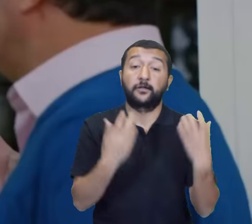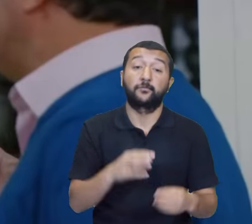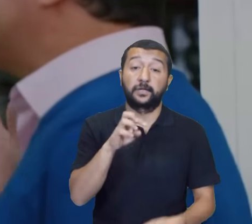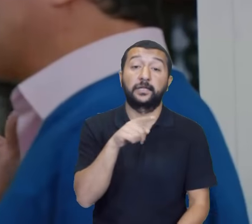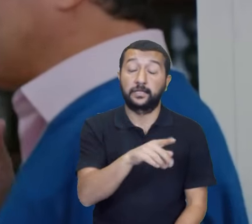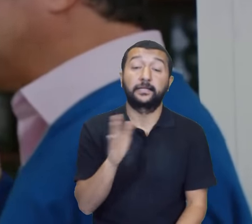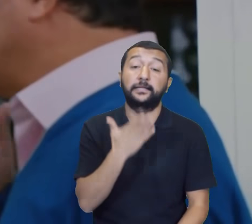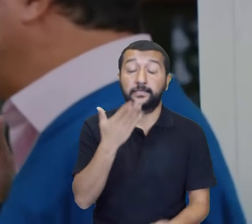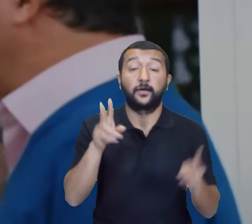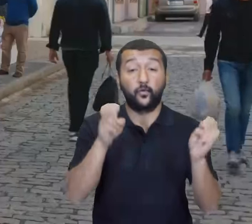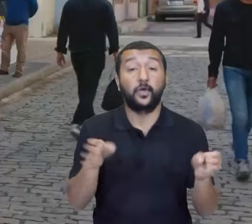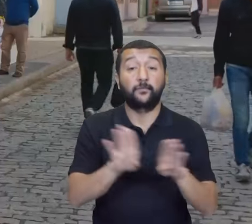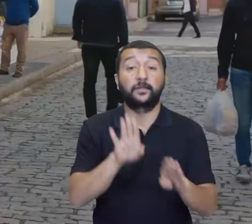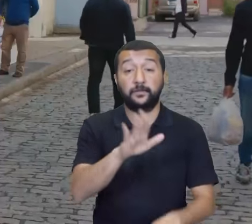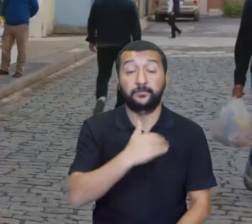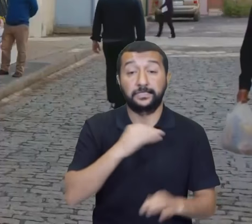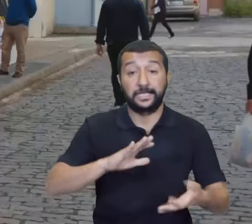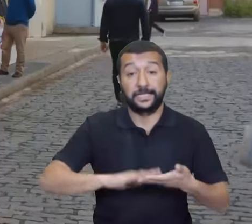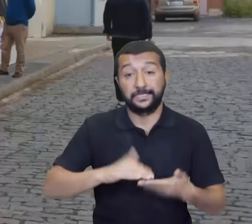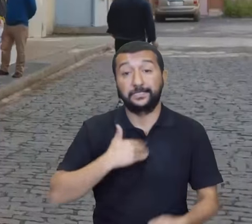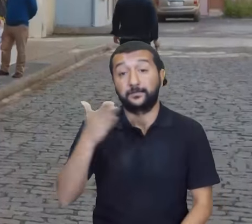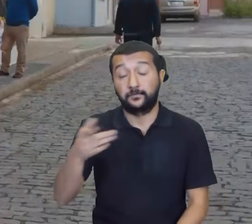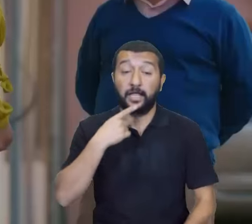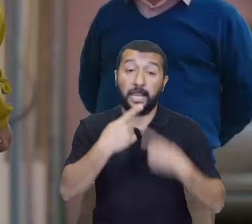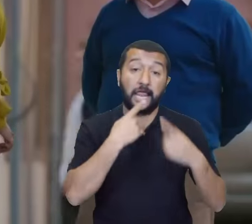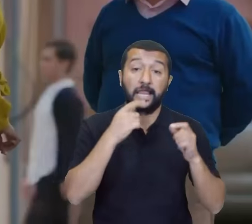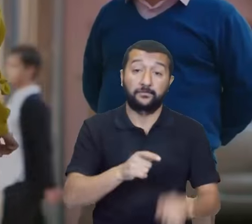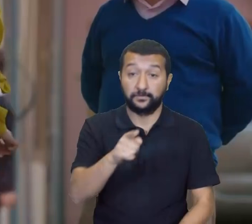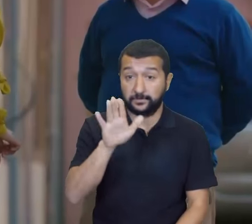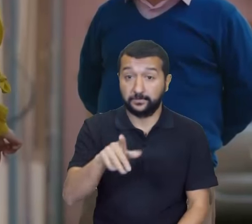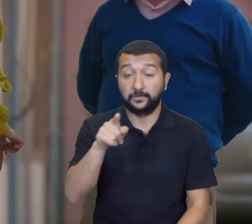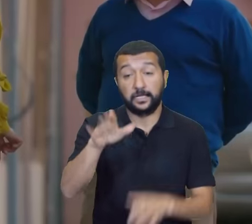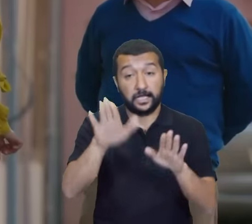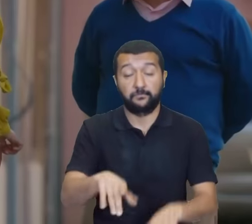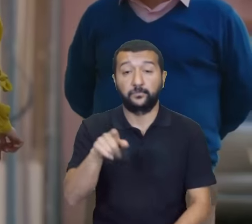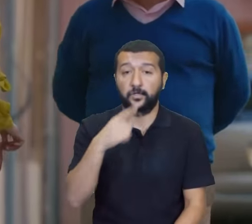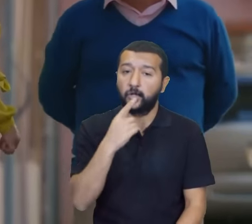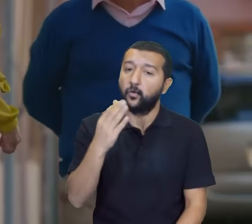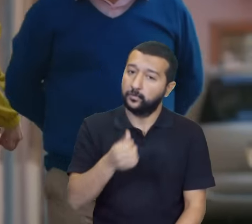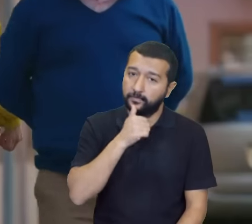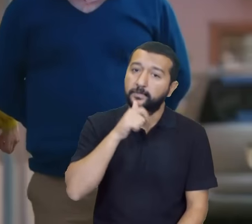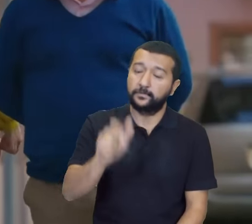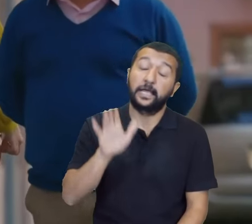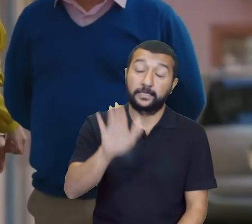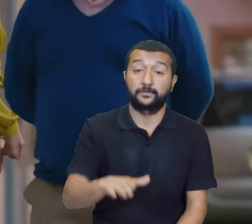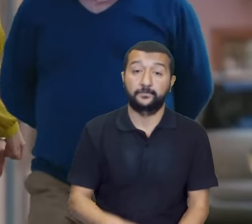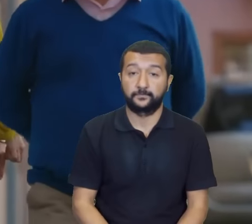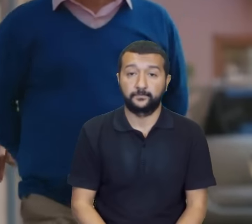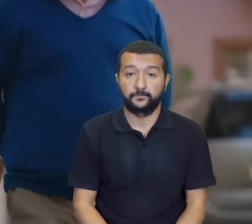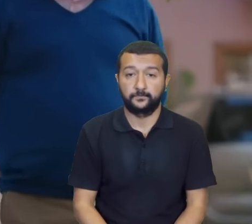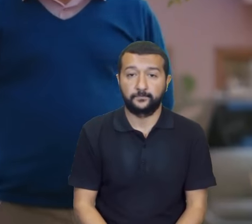Ferhan. Neyse kapatalım bu konuyu. Ben şimdi arkadaşların yanına gidiyorum. Lak lak yapacağım. Tamam mı? Sen kal burada hadi. Peki beyim. Hadi.